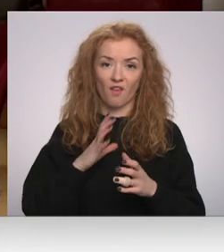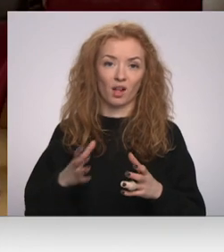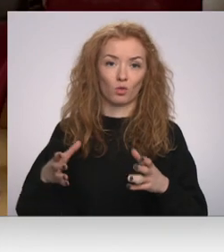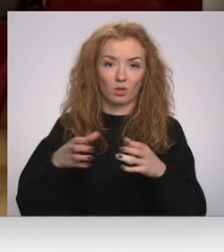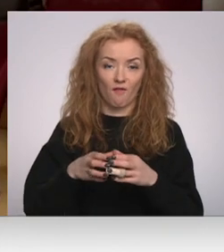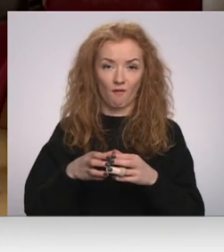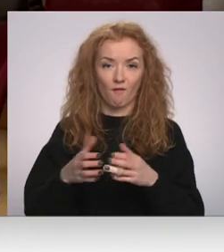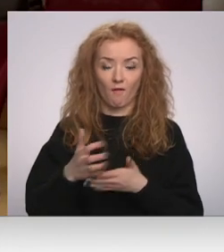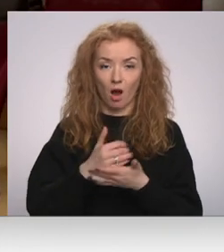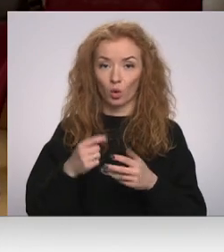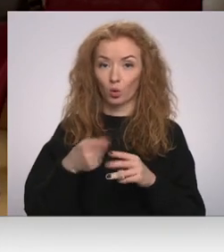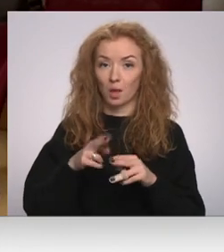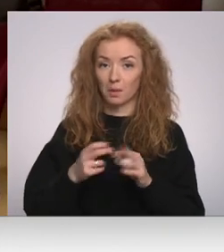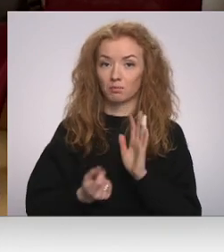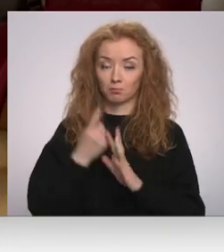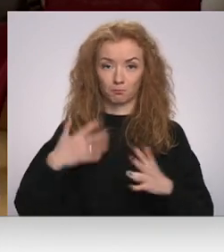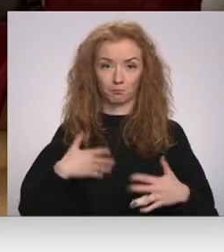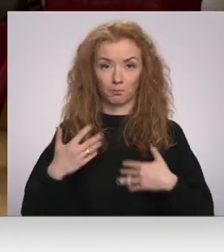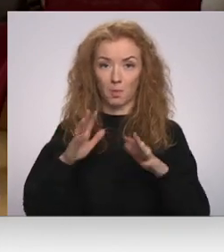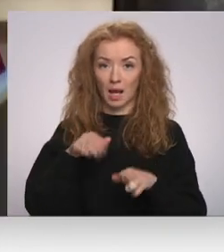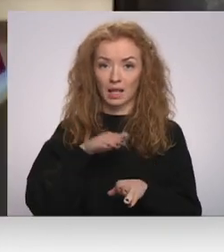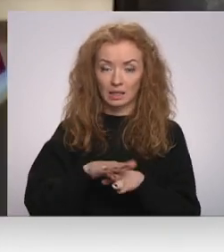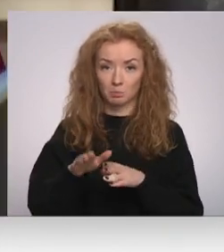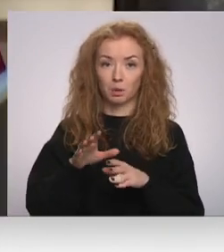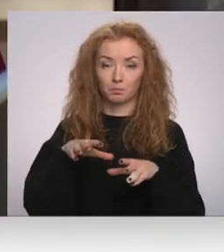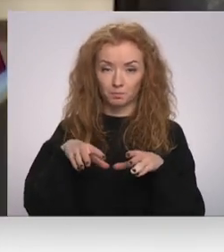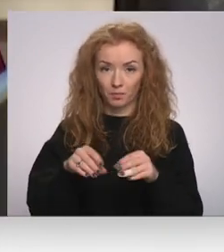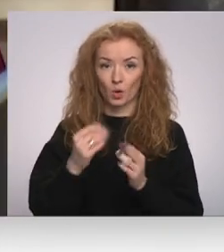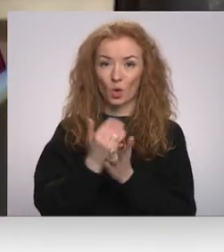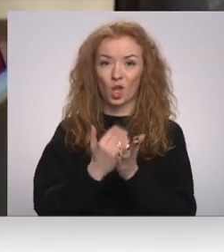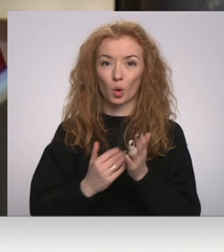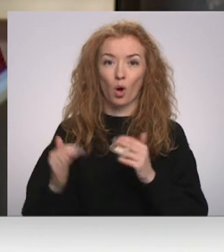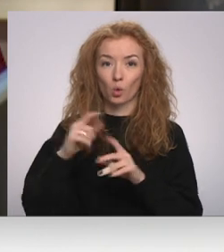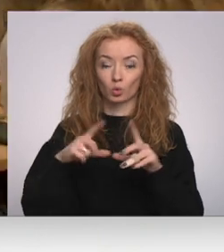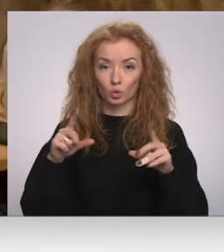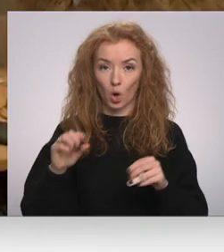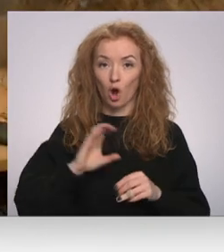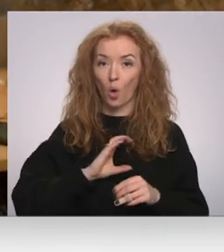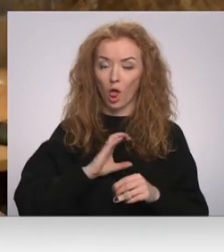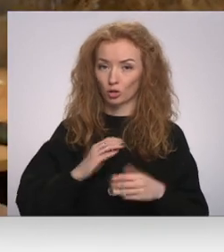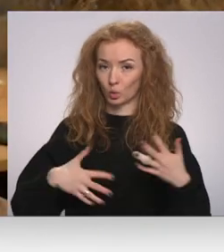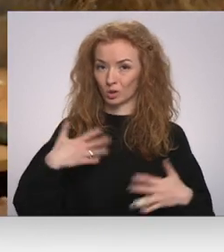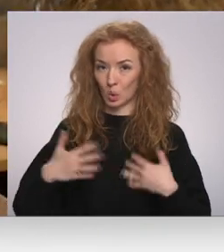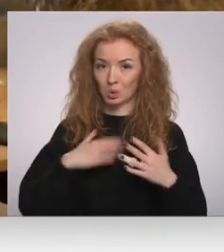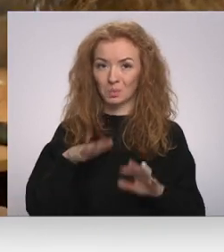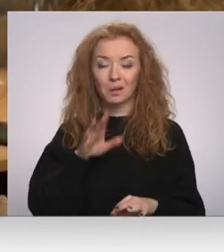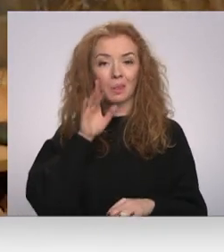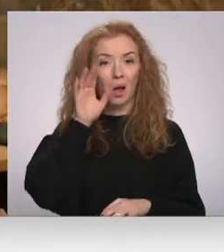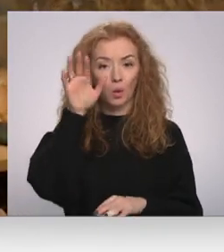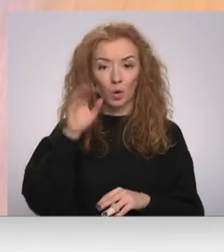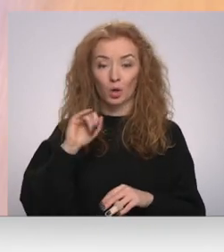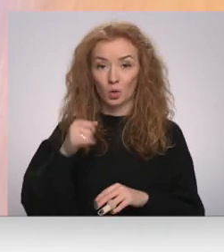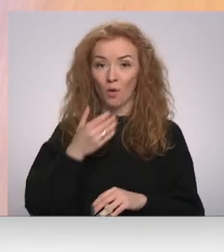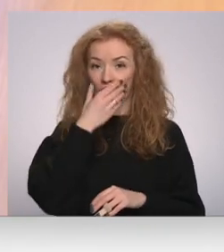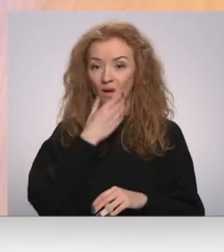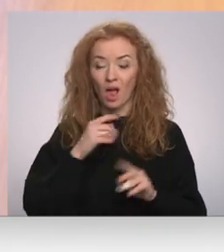nenokomplektējas. Tas rada bažas par spēju izpildīt augstskolām izvirzītos kritērijus. Koledžā pauž satraukumu par tālāko nākotni, jo